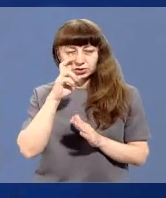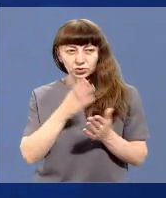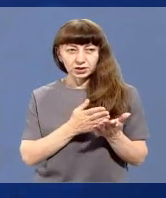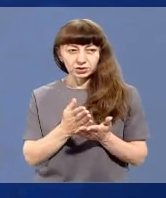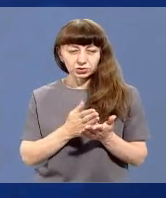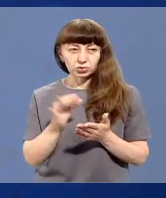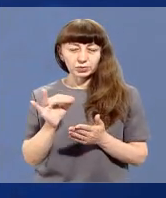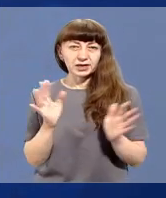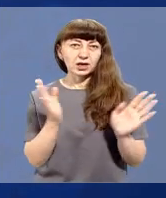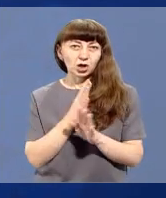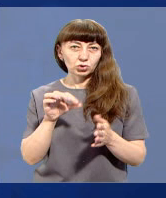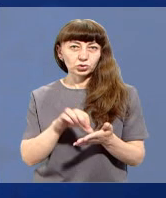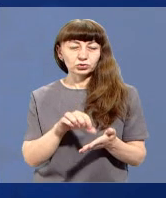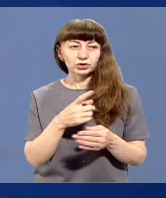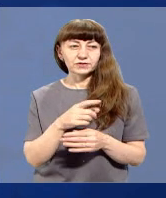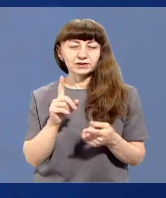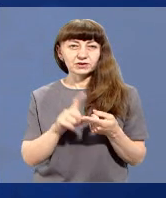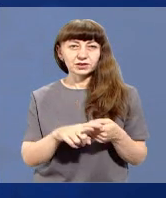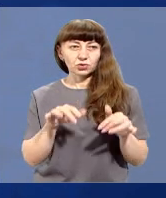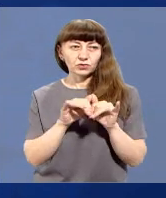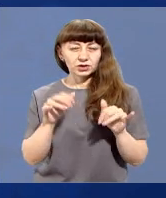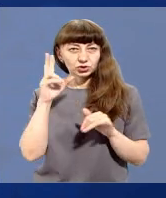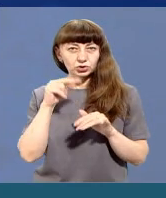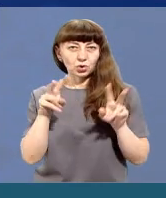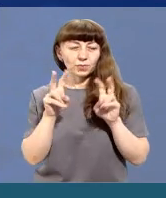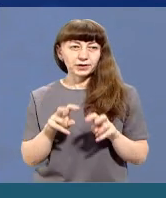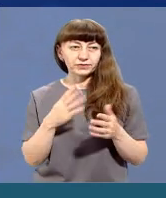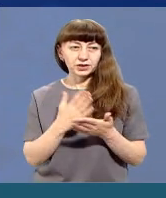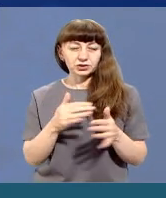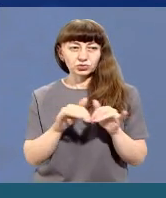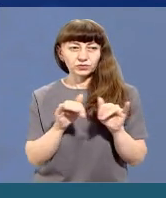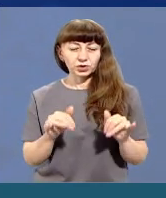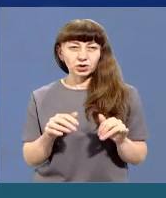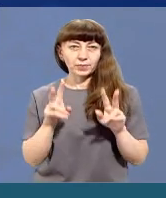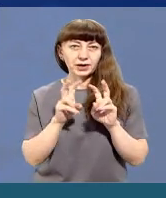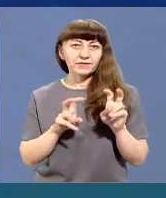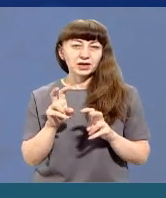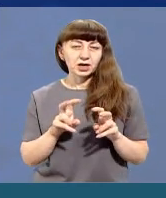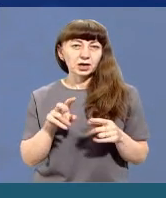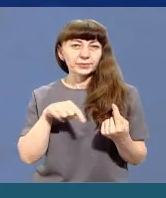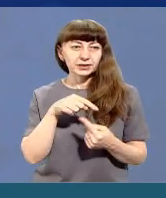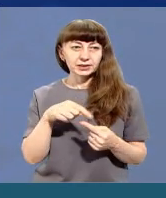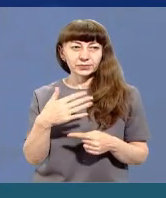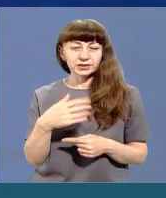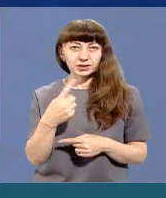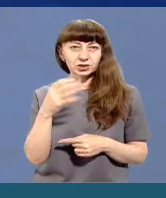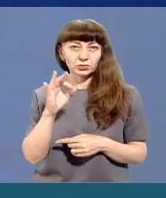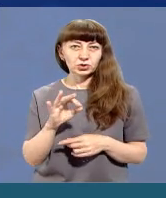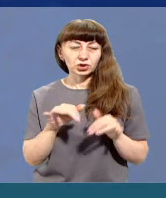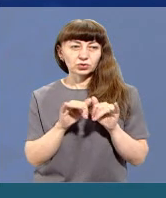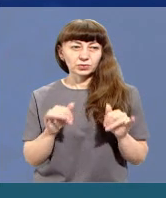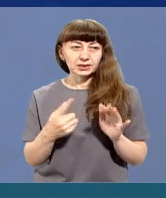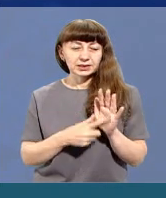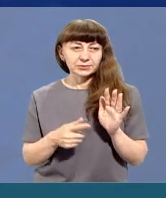службы экологии. В связи с ростом общего количества проверок имеется рост проверок субъектов частных предпринимательств на 51%. Из